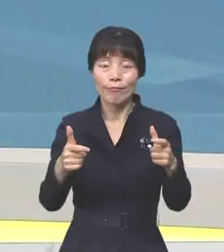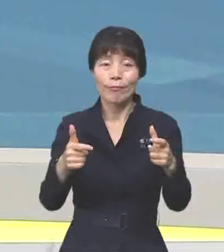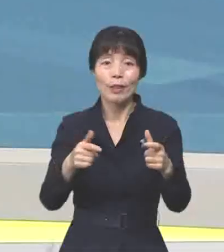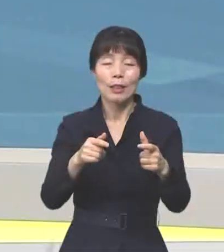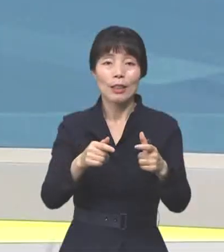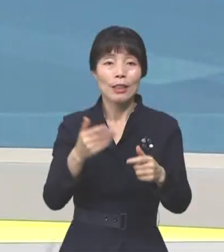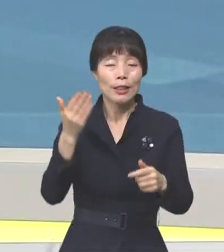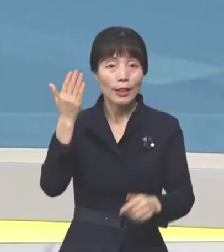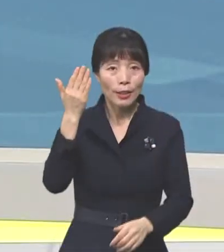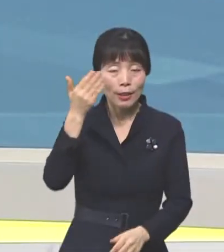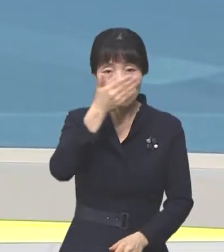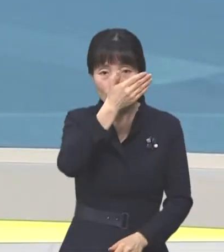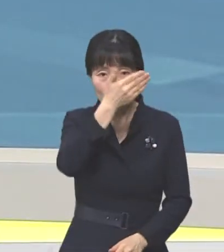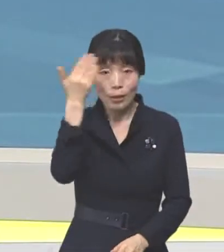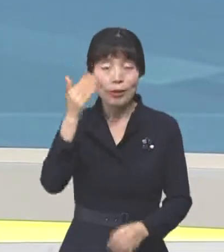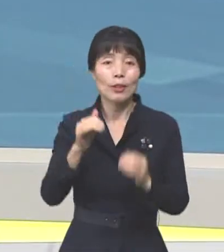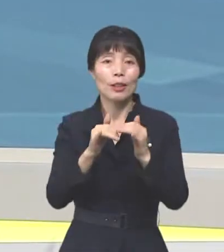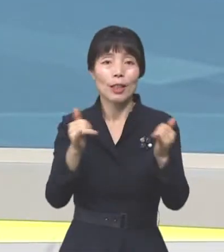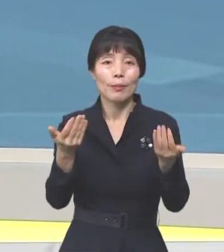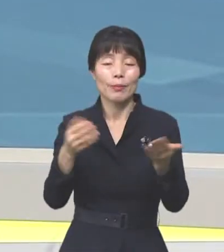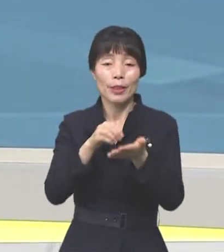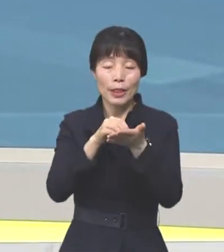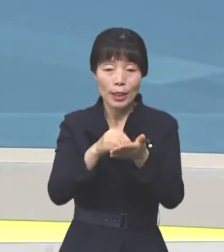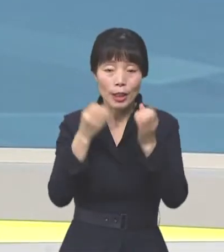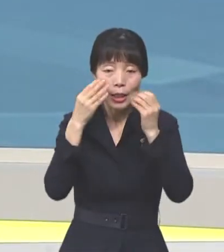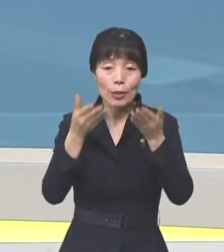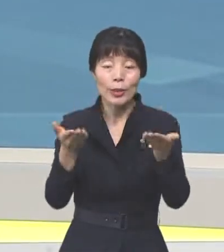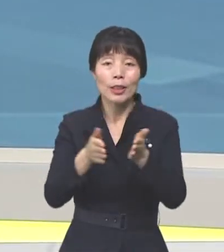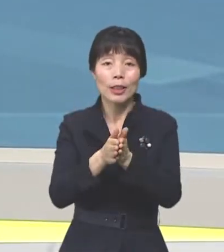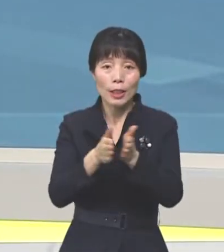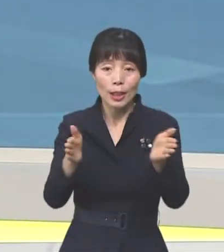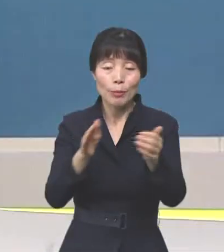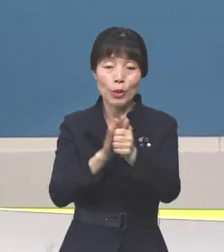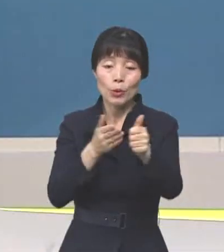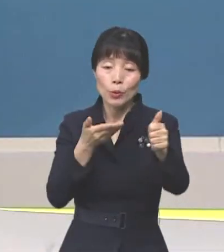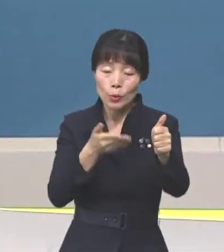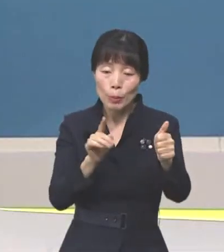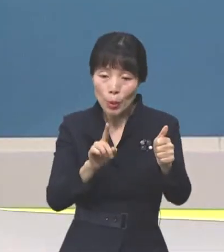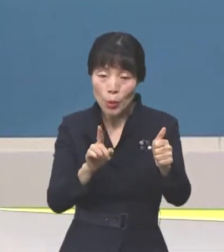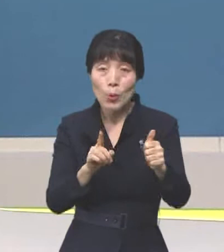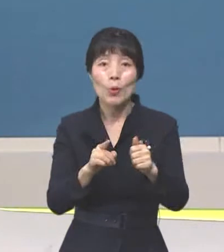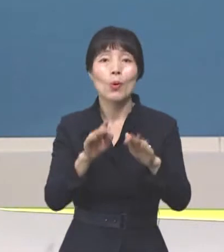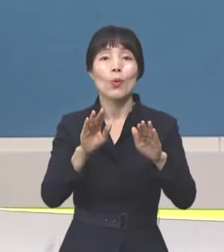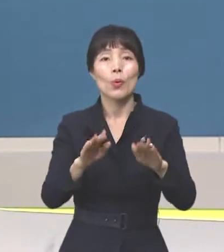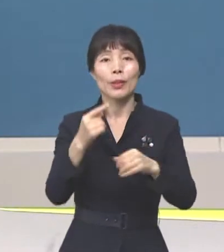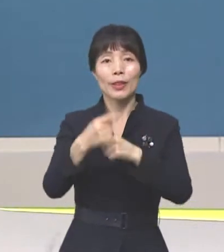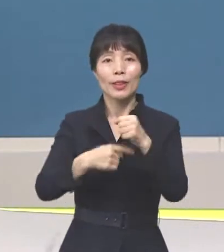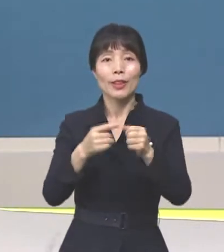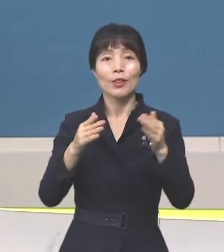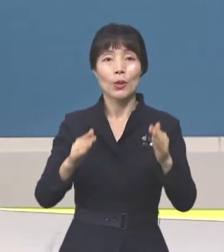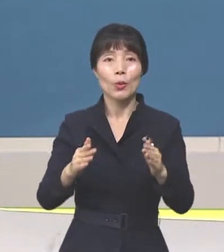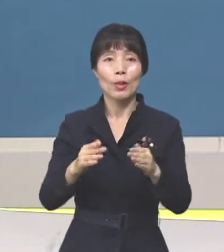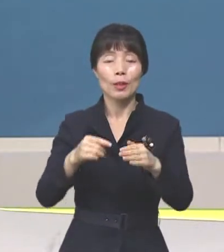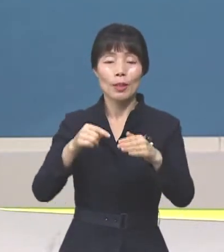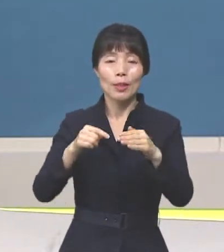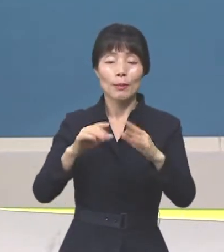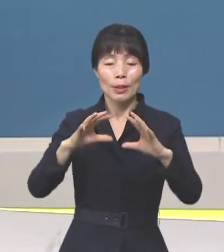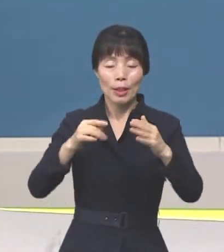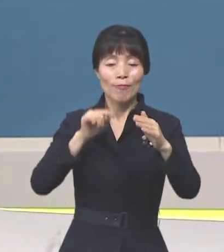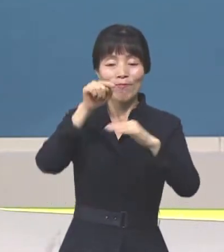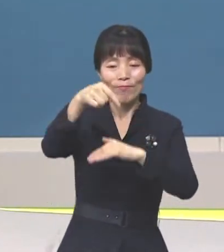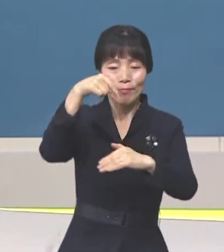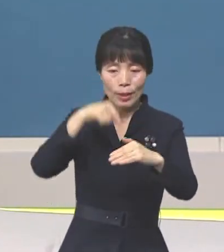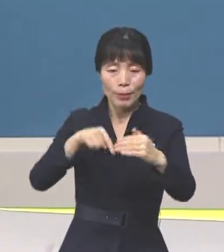들여다보겠습니다. 청년들의 취업과 창업을 위한 지원책이 새로 생겼나 봐요. 네. 네, 올해도 국내외적으로 경제 여건이